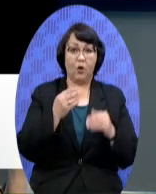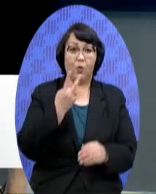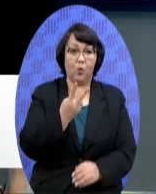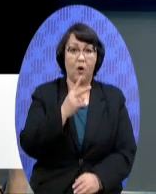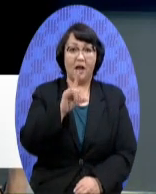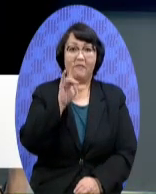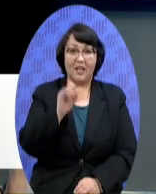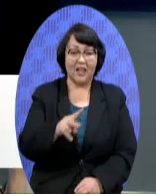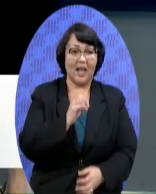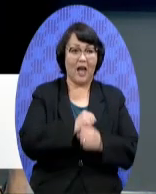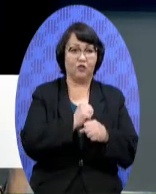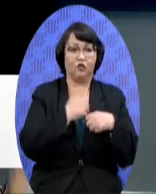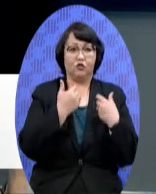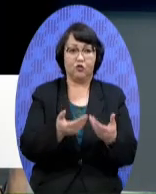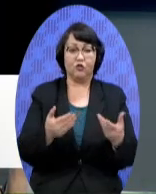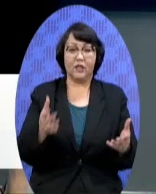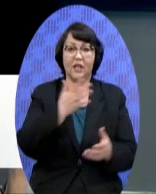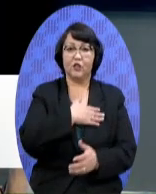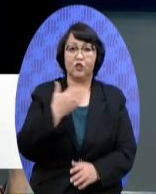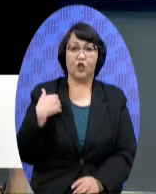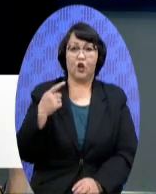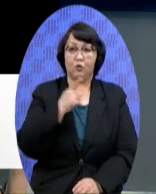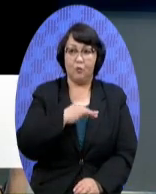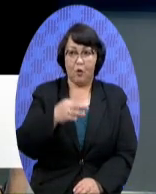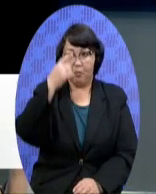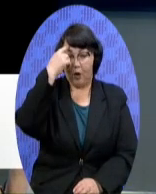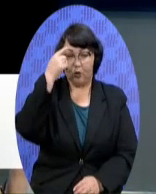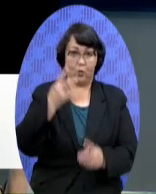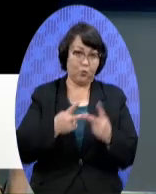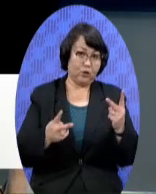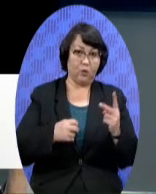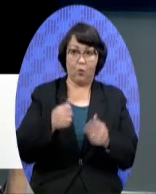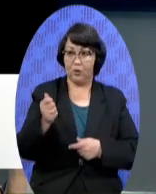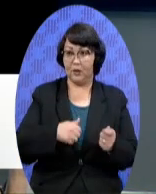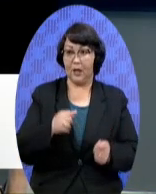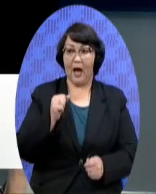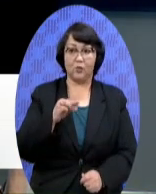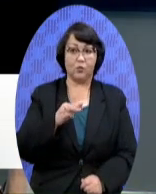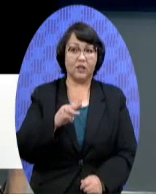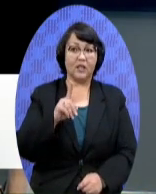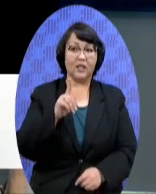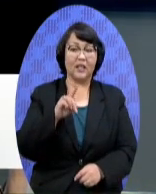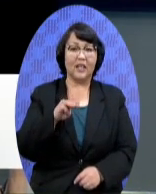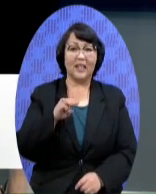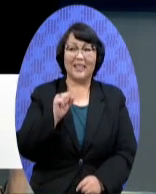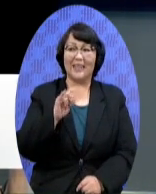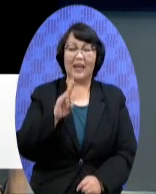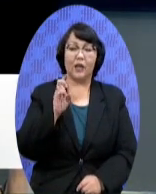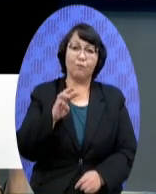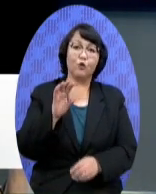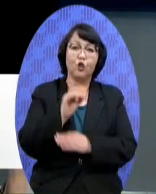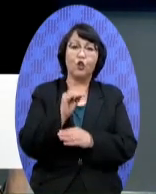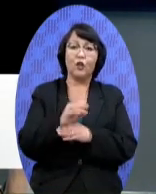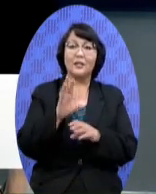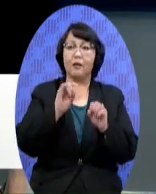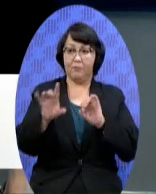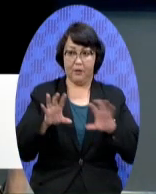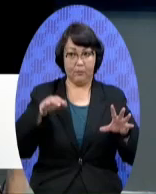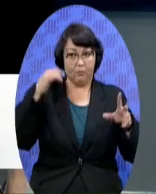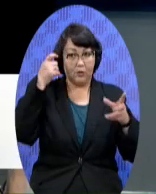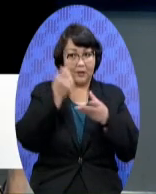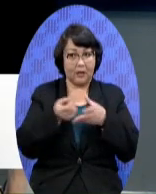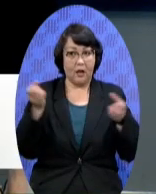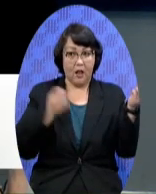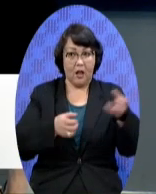олгогч эзэдийн холбоо, мөн одоо Монголын үндэсний худалдаа ажил төрийн танхим гэд төлөөлөл одоо одоо салбар бүрийнхний байр суурийг тусгасан мөн дээр